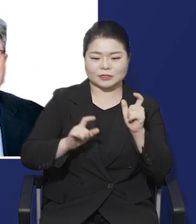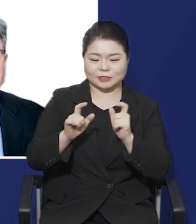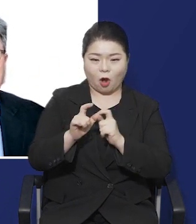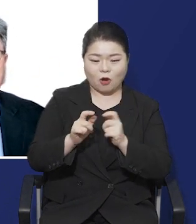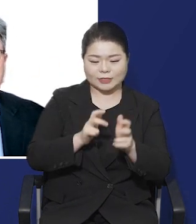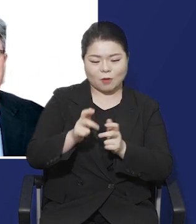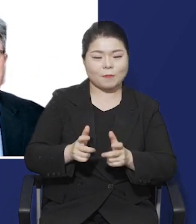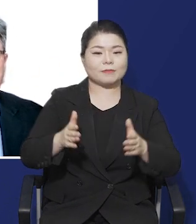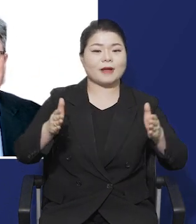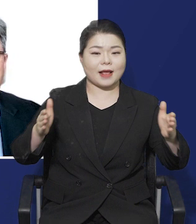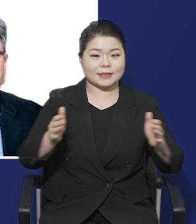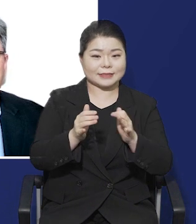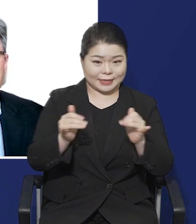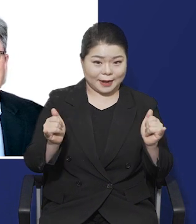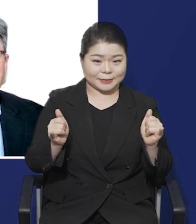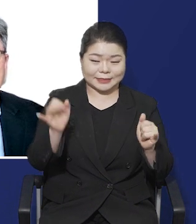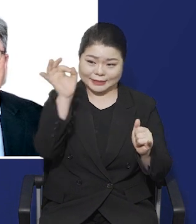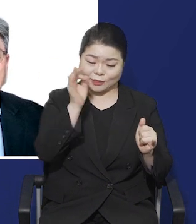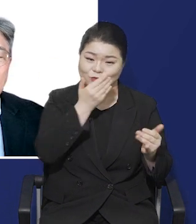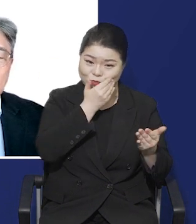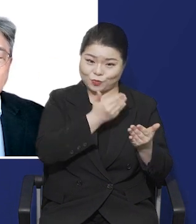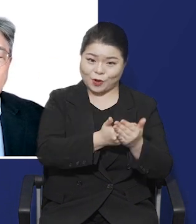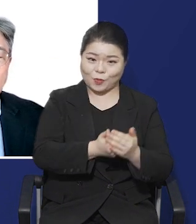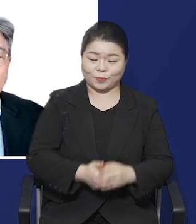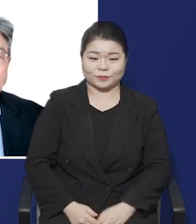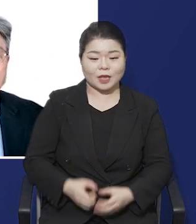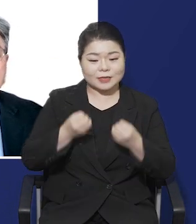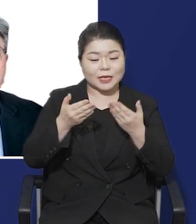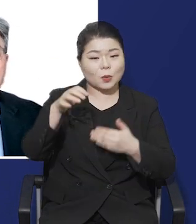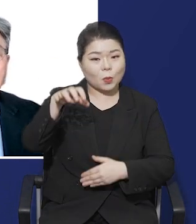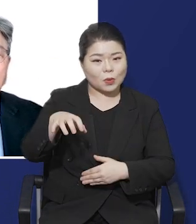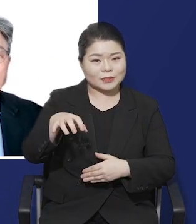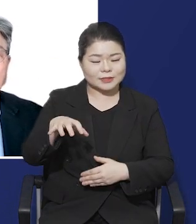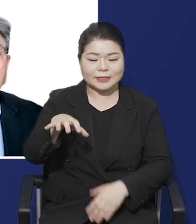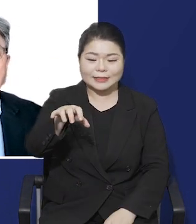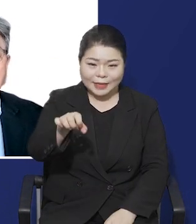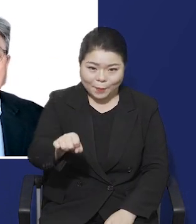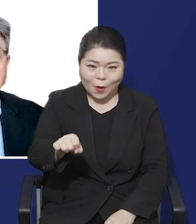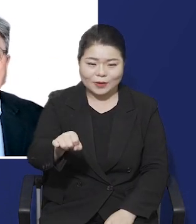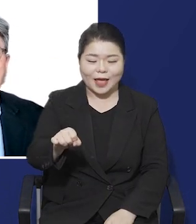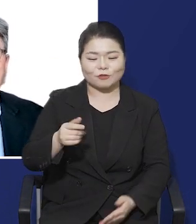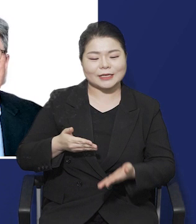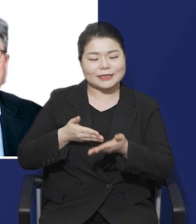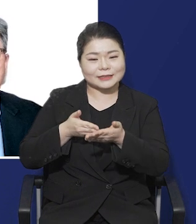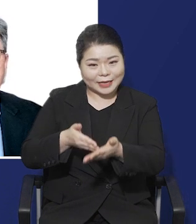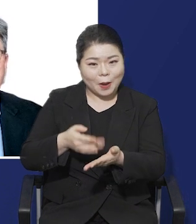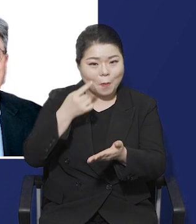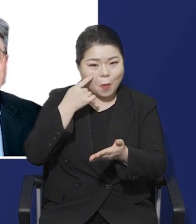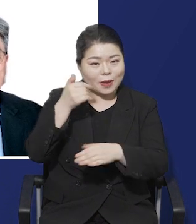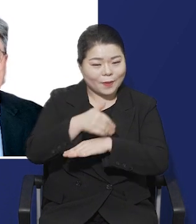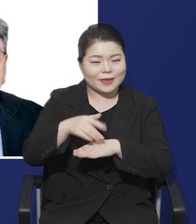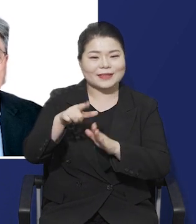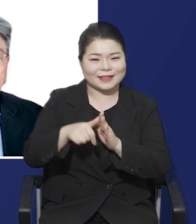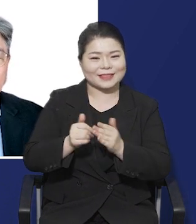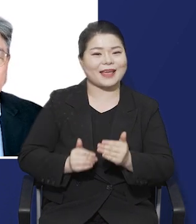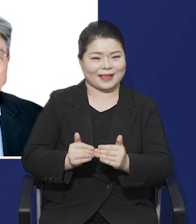중요한 그 단계 중에 하나가 되며 새로운 시장에 진출하거나 기존 시장을 확대하려는 기업들이 수행하는 과정이라고